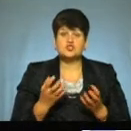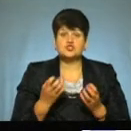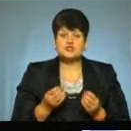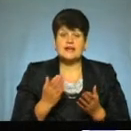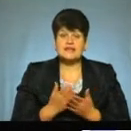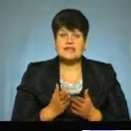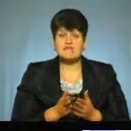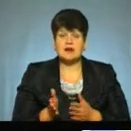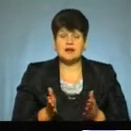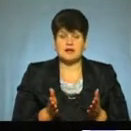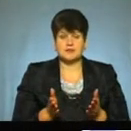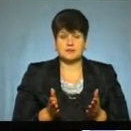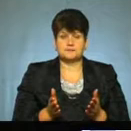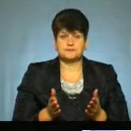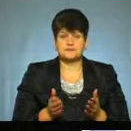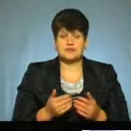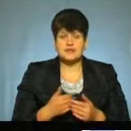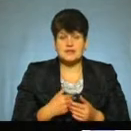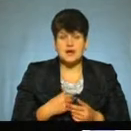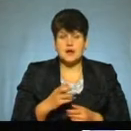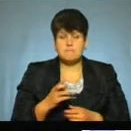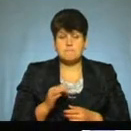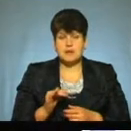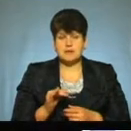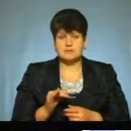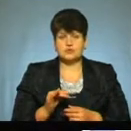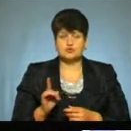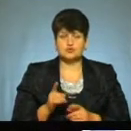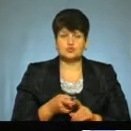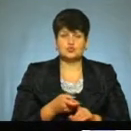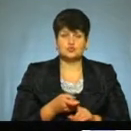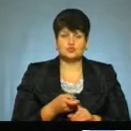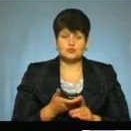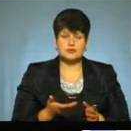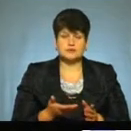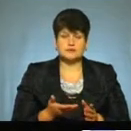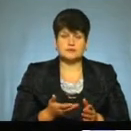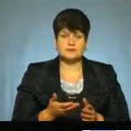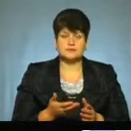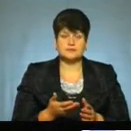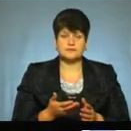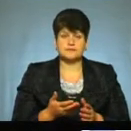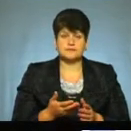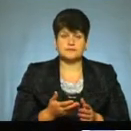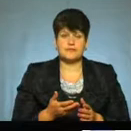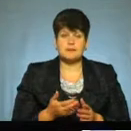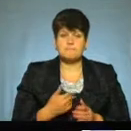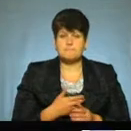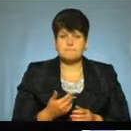варіанти? Чи можна? Ми, я би, ну, це, що стосується припливної вентиляції.